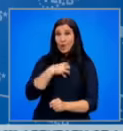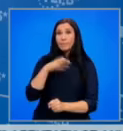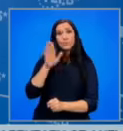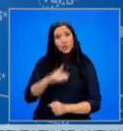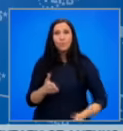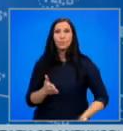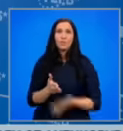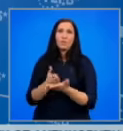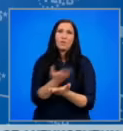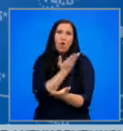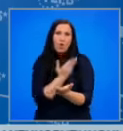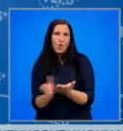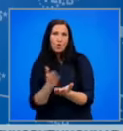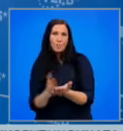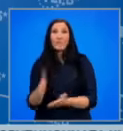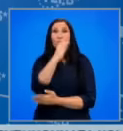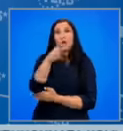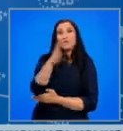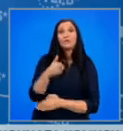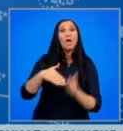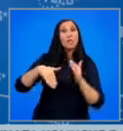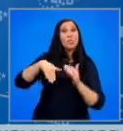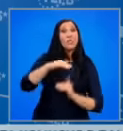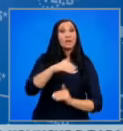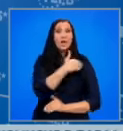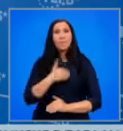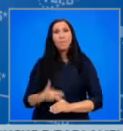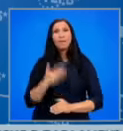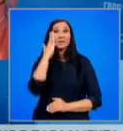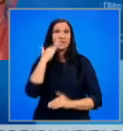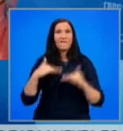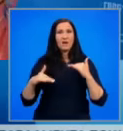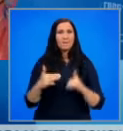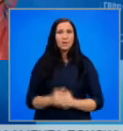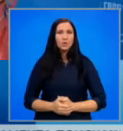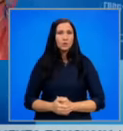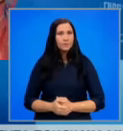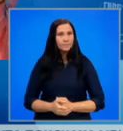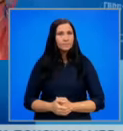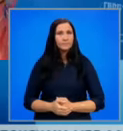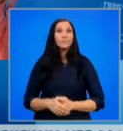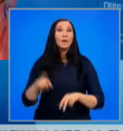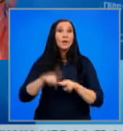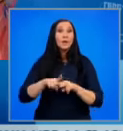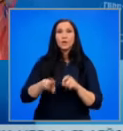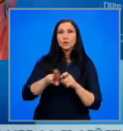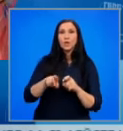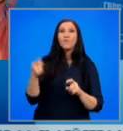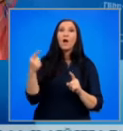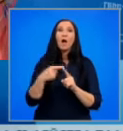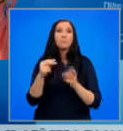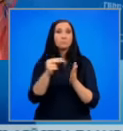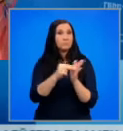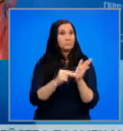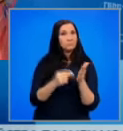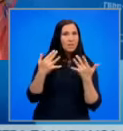ще подкрепят отпадането на ветото над Република Северна Македония. А Ирина Цонева, да, към уравнението